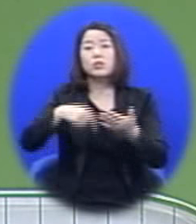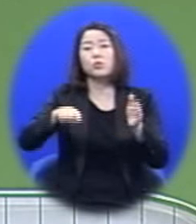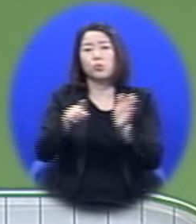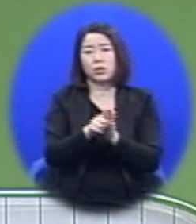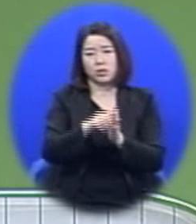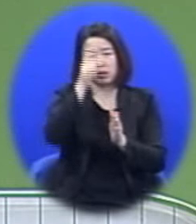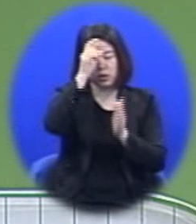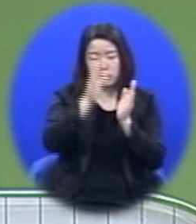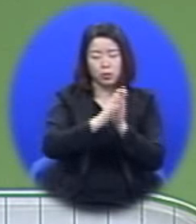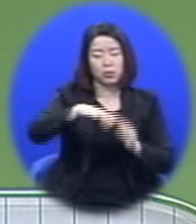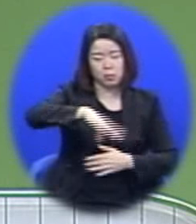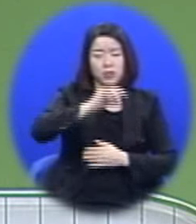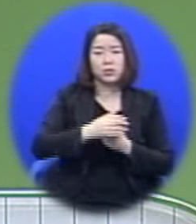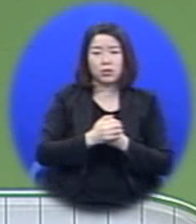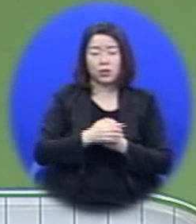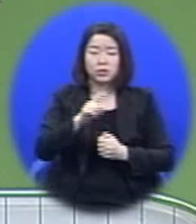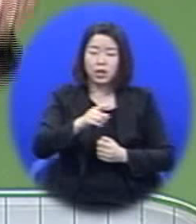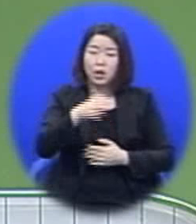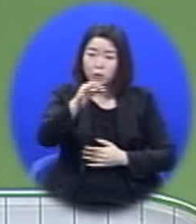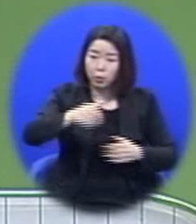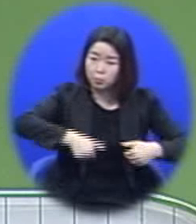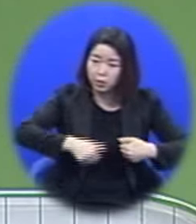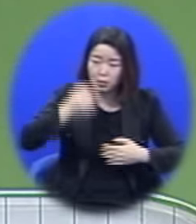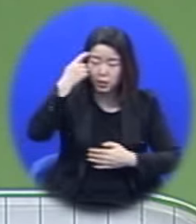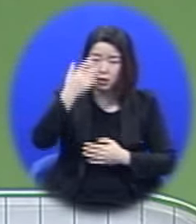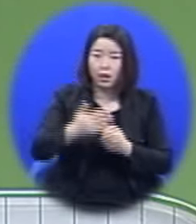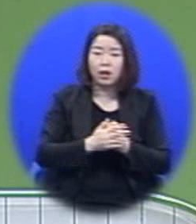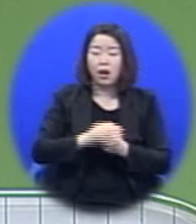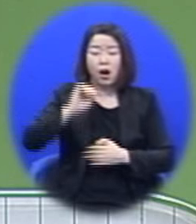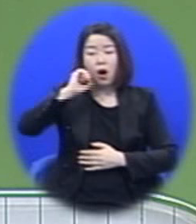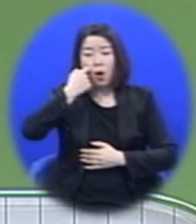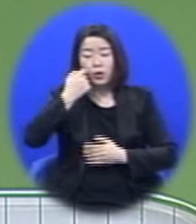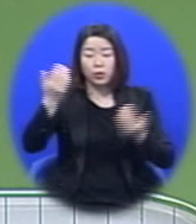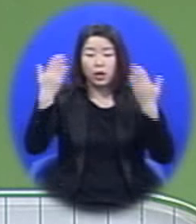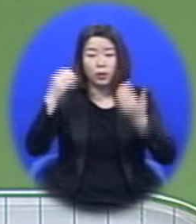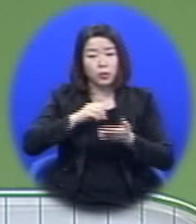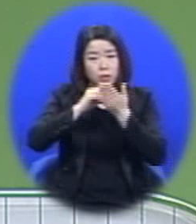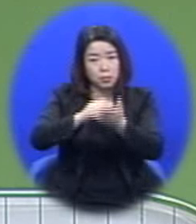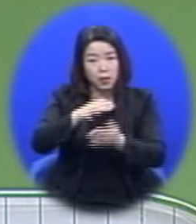듭니까? 무슨 어려운 학교에 입학하는 겁니까?